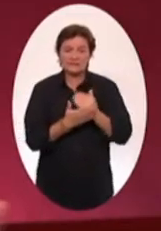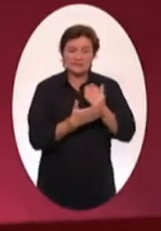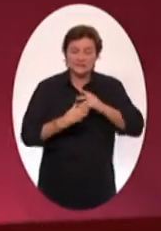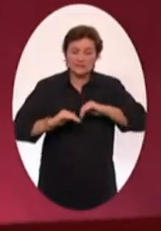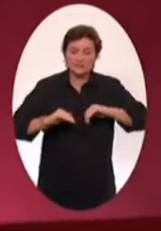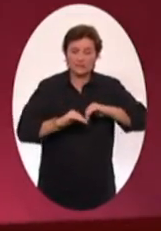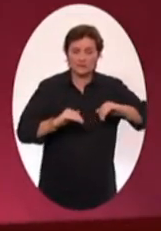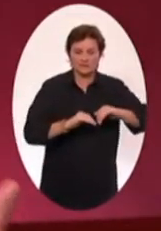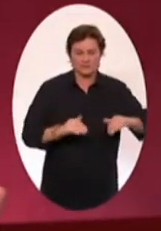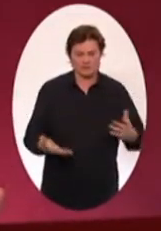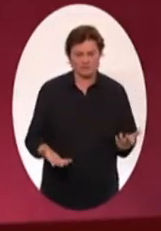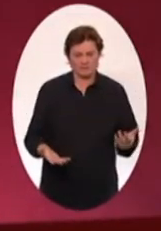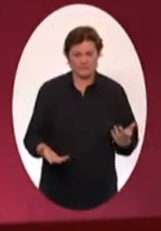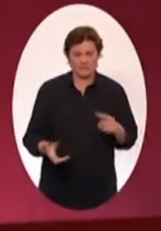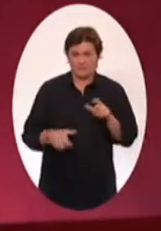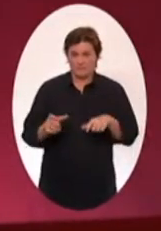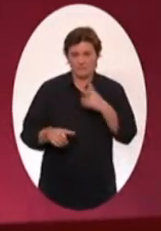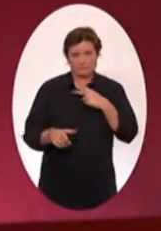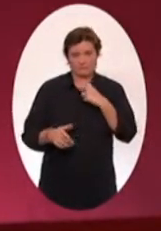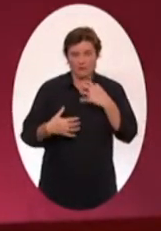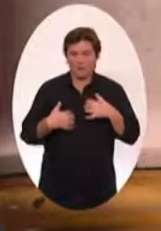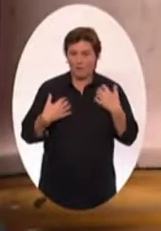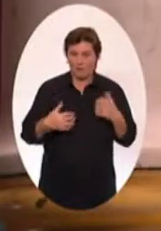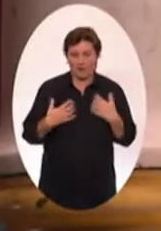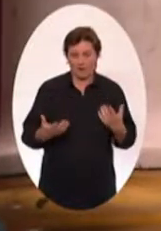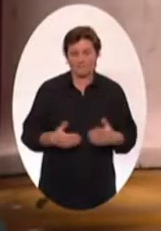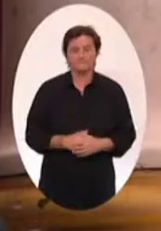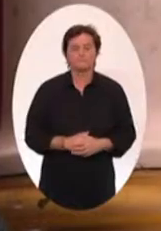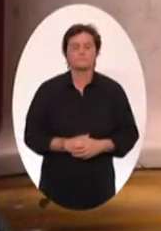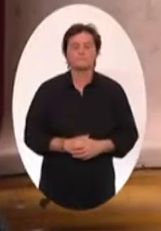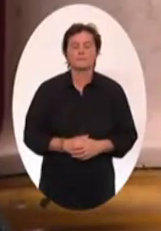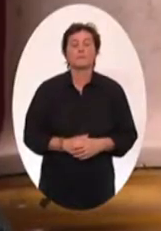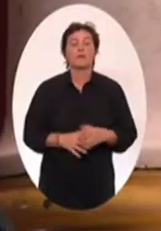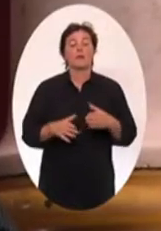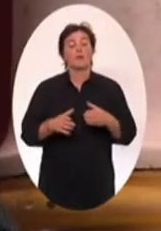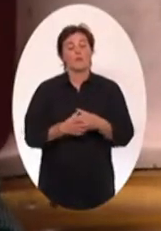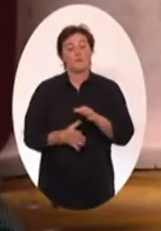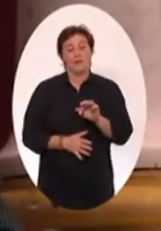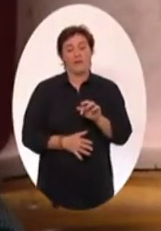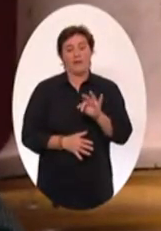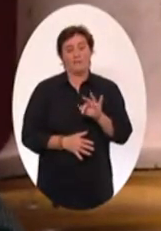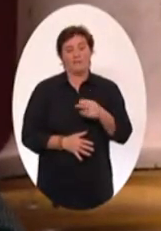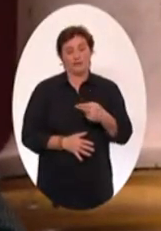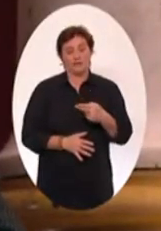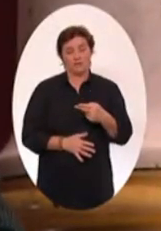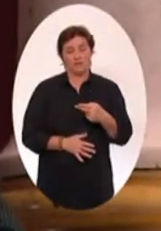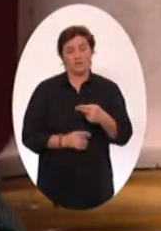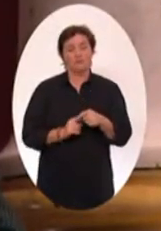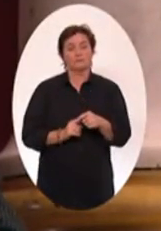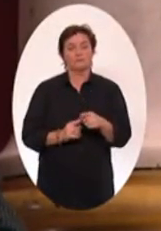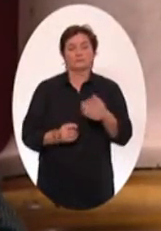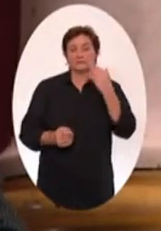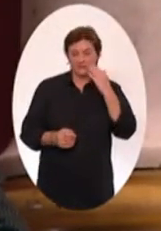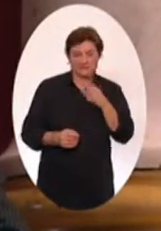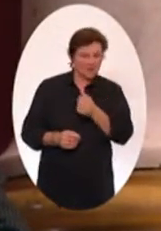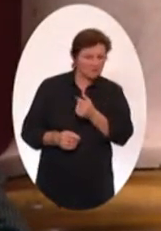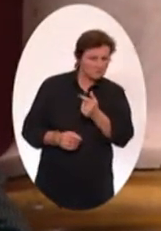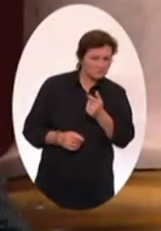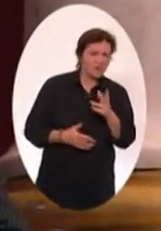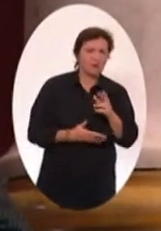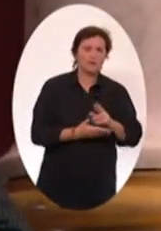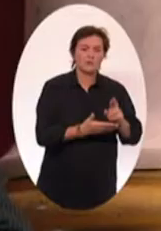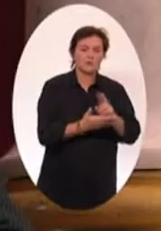une vraie colère et elle va s'exprimer au régional. Alors, le poids du Front National, puisque on sait que dans certaines régions, le